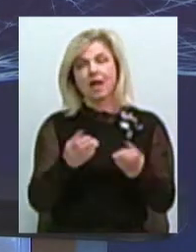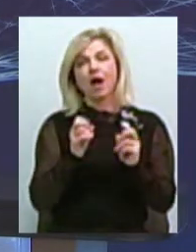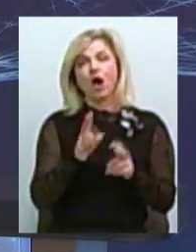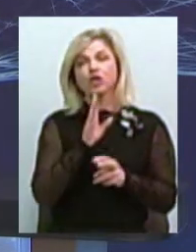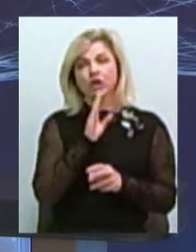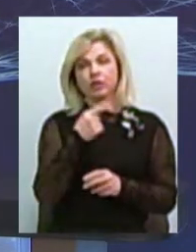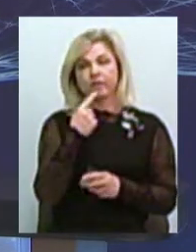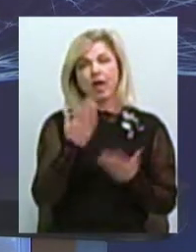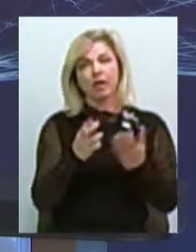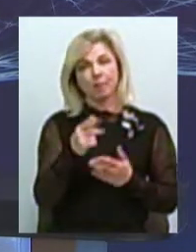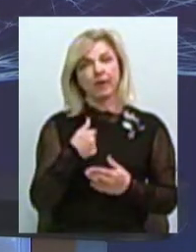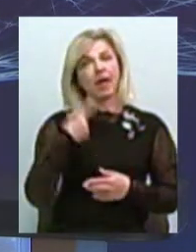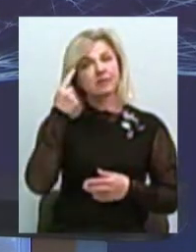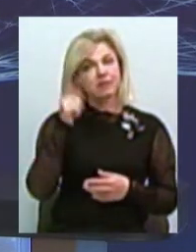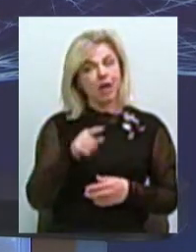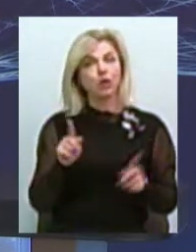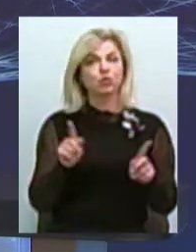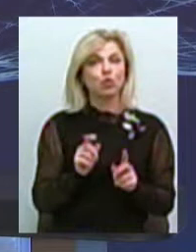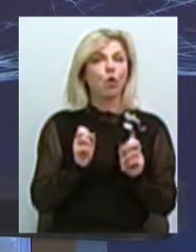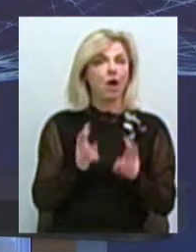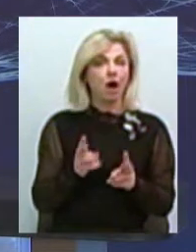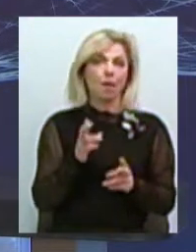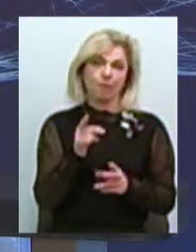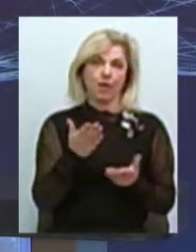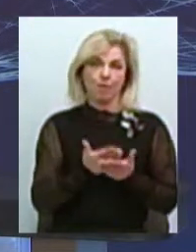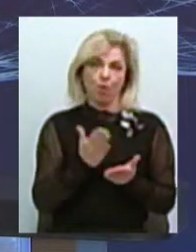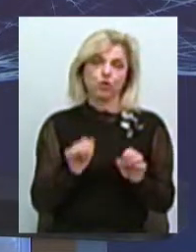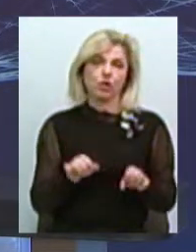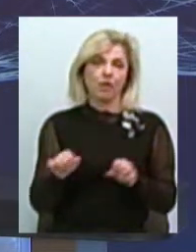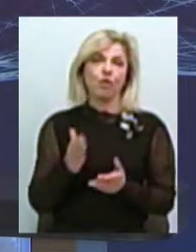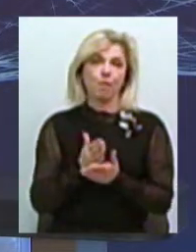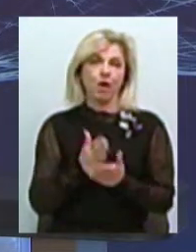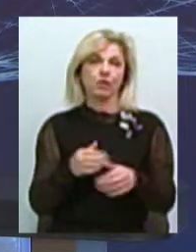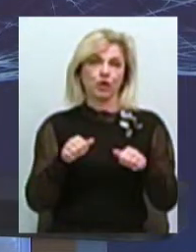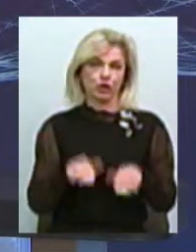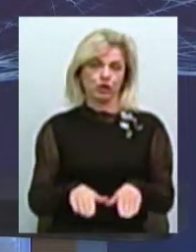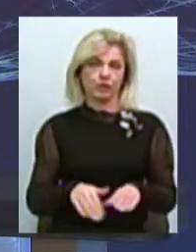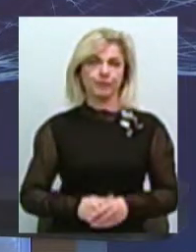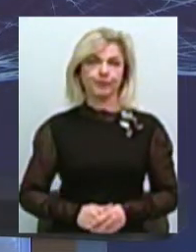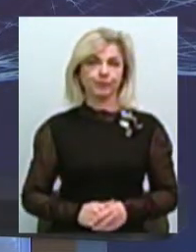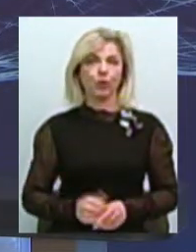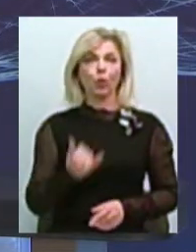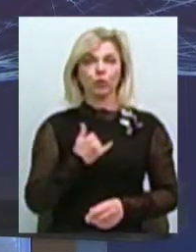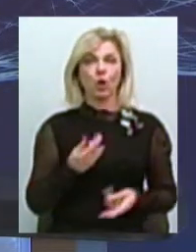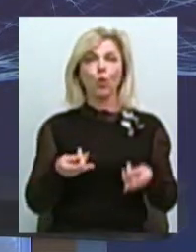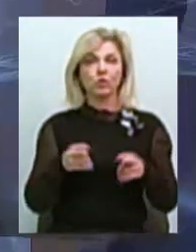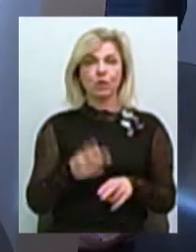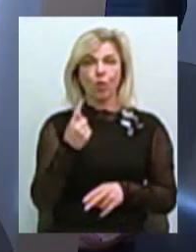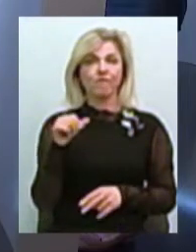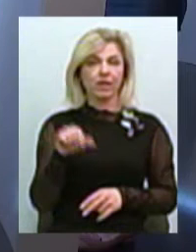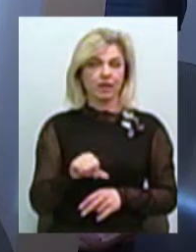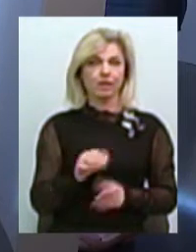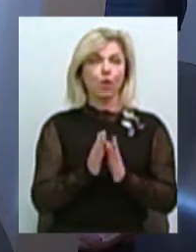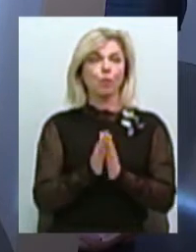вона знала, що і як, вона б зараз, можливо, вже мала якесь рішення. У нас залишається лише хвилина.